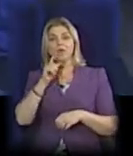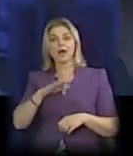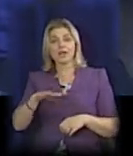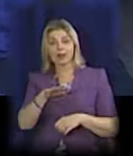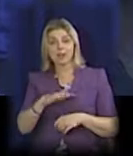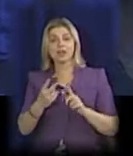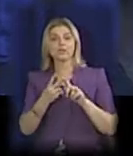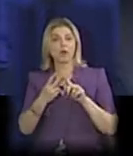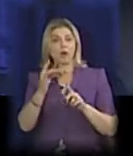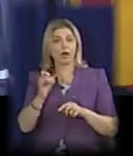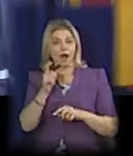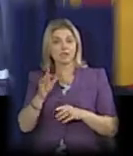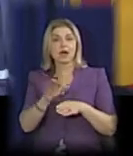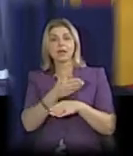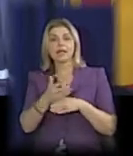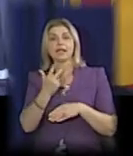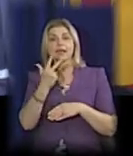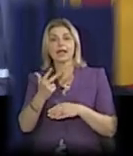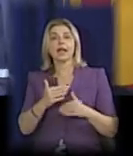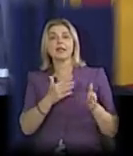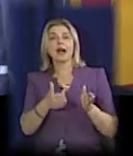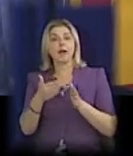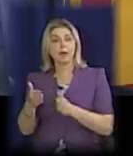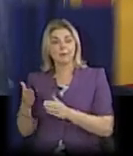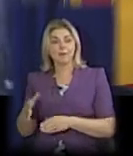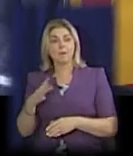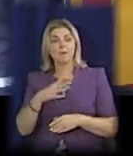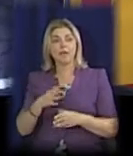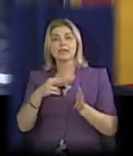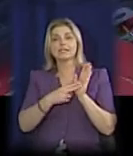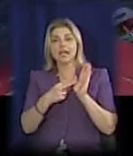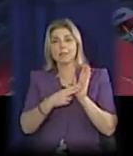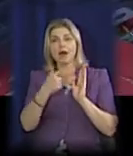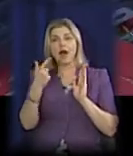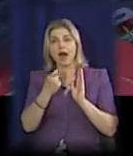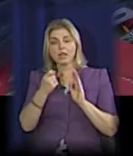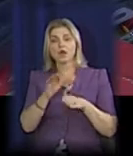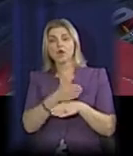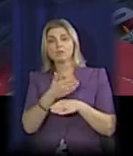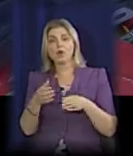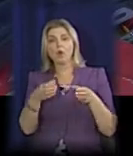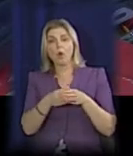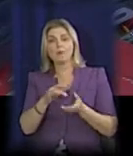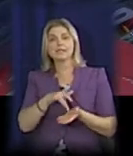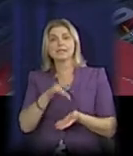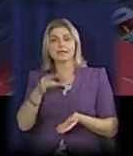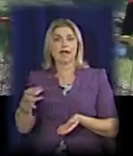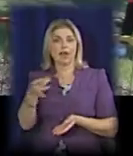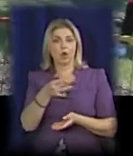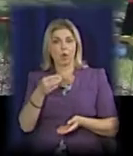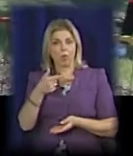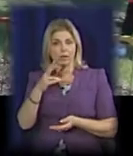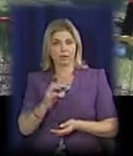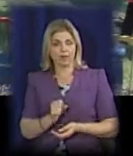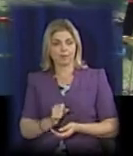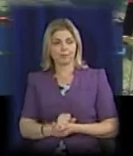Вони поділені на три етапи. У цьому мірилися силою представники 7 газорозподільних компаній з центрального регіону. Ми